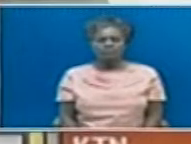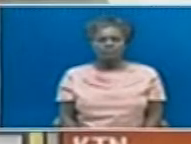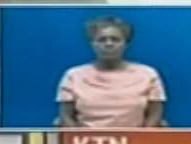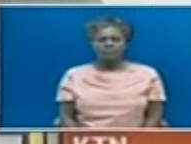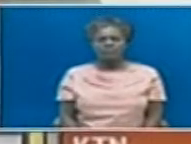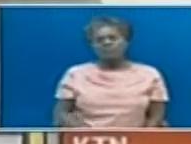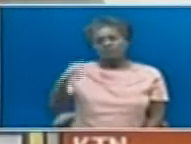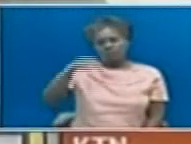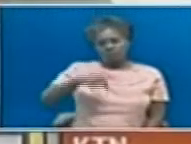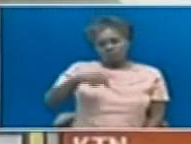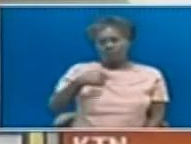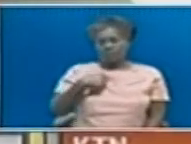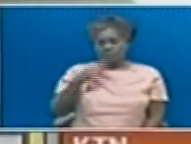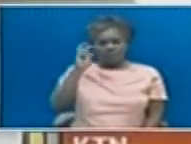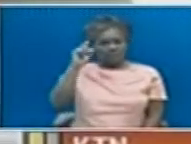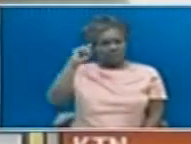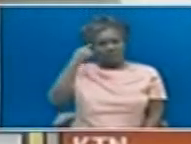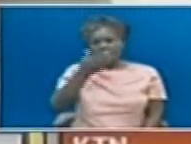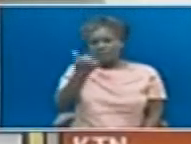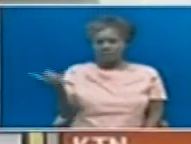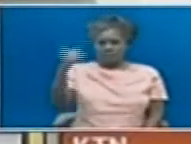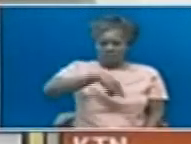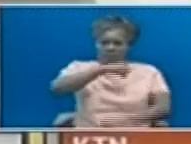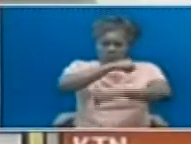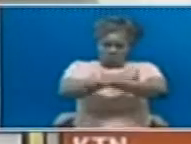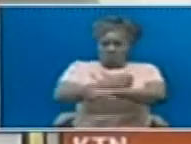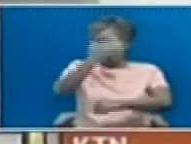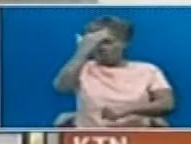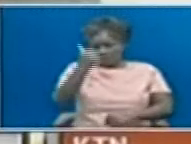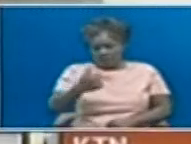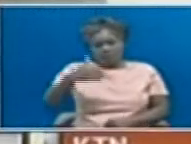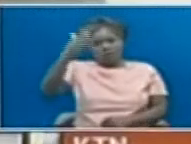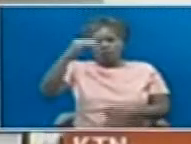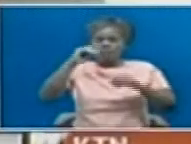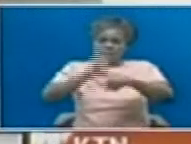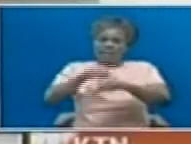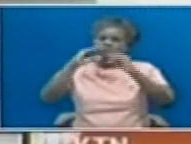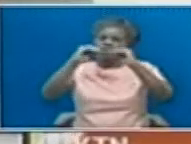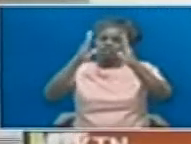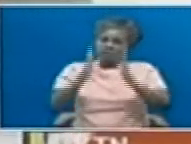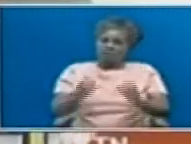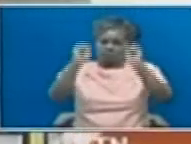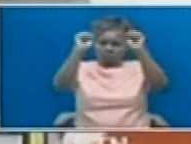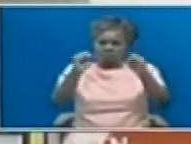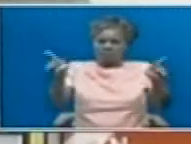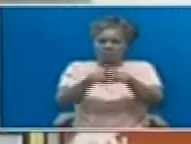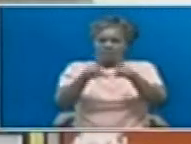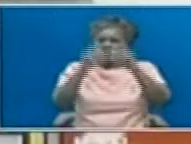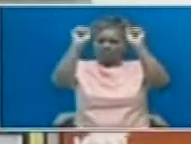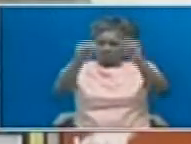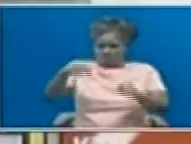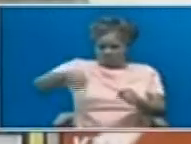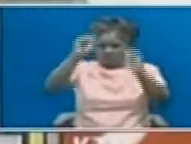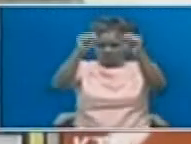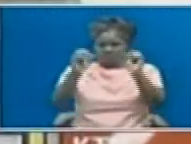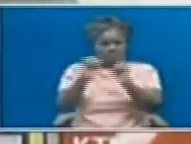Leo nimeonelea tu nikuje shule kwa sababu unajua kwamba walimu wakigoma sisi na sisi tunagoma.